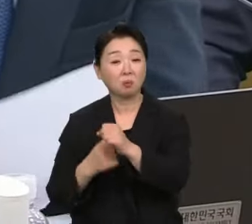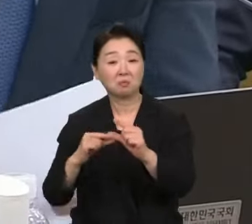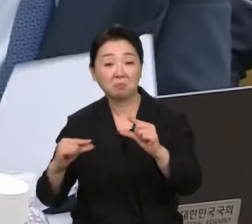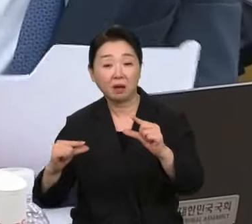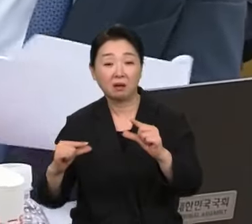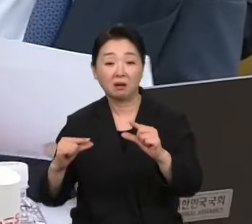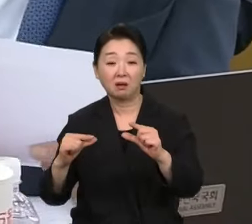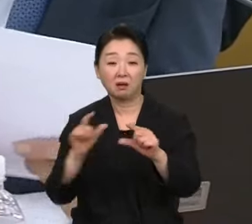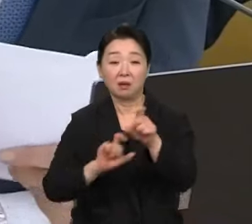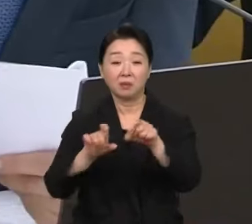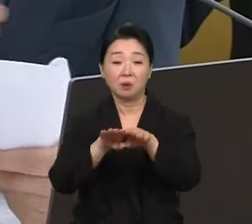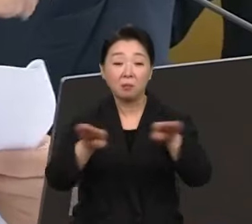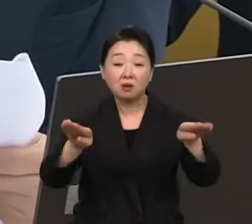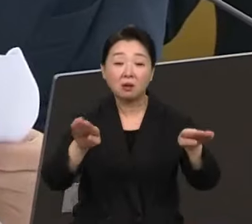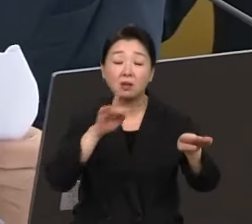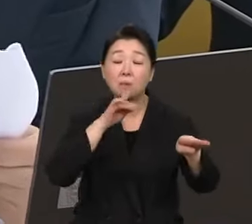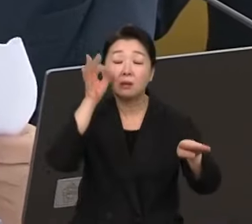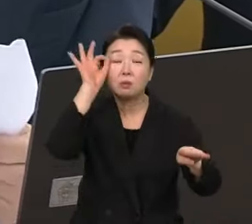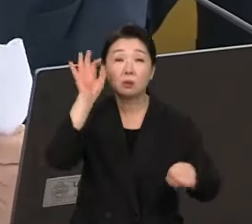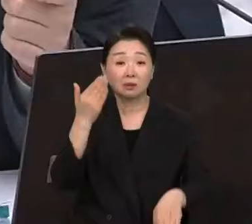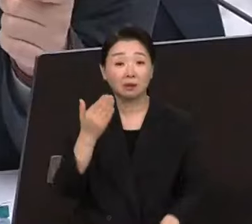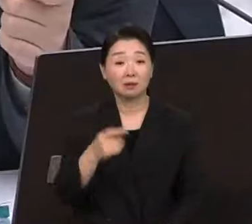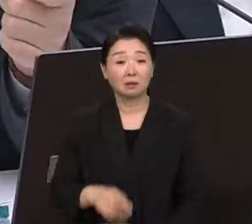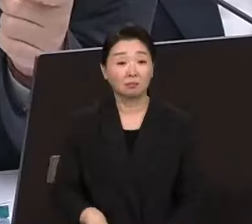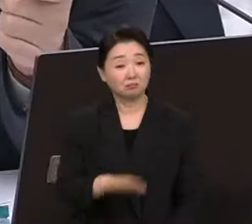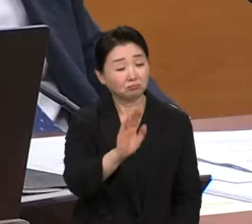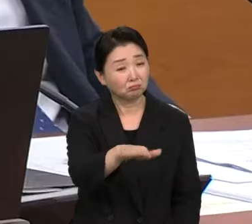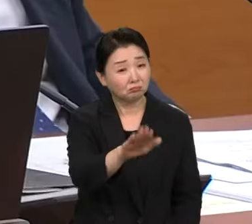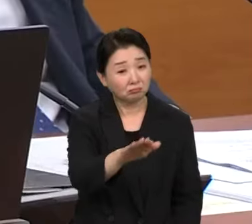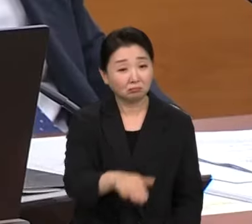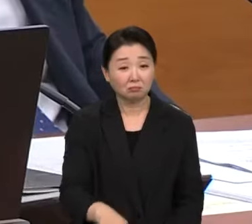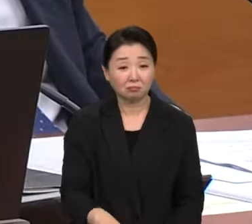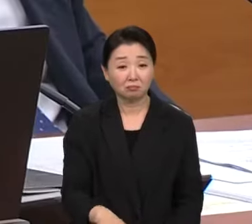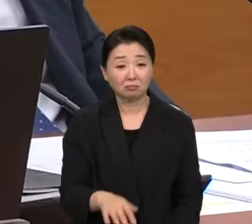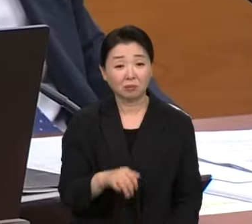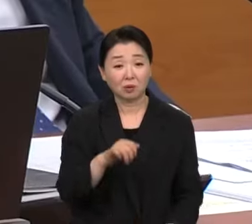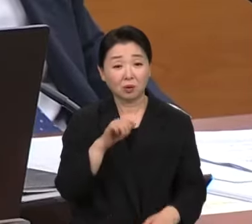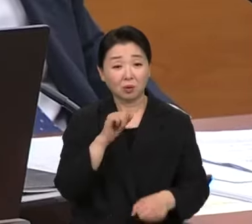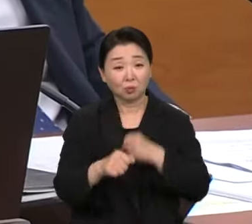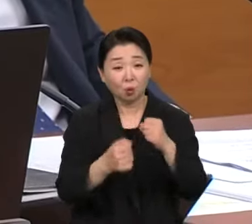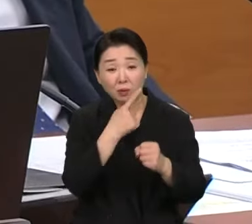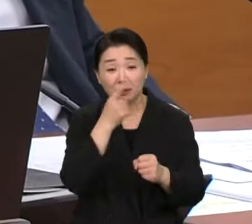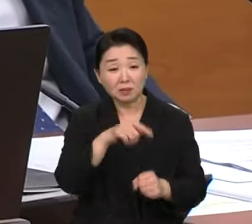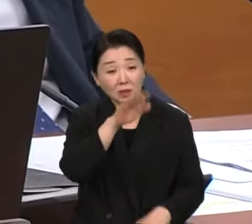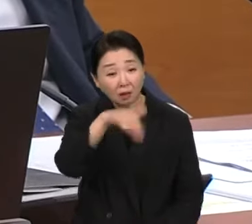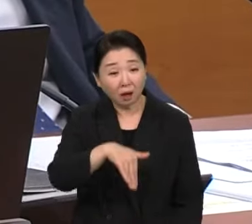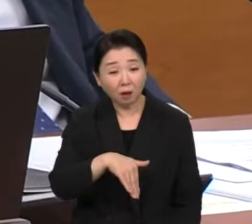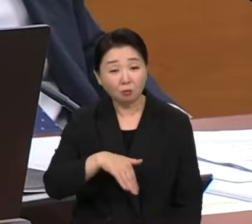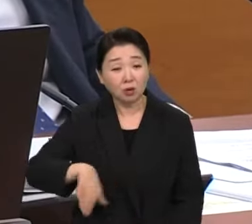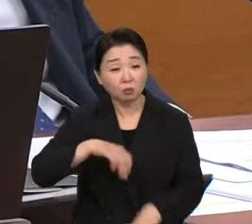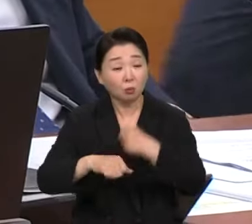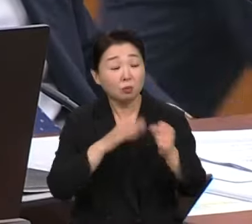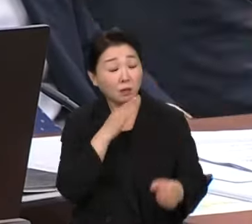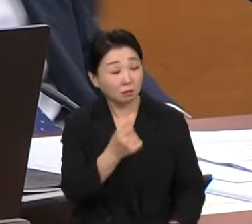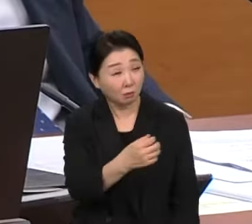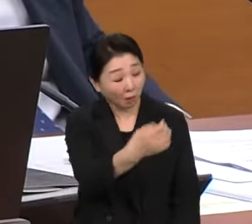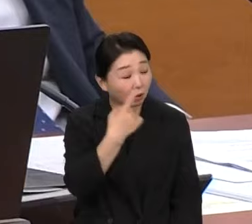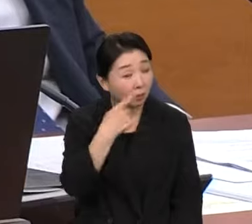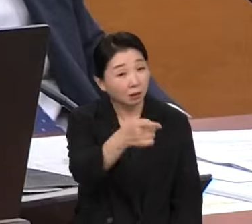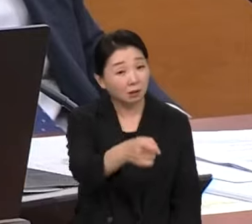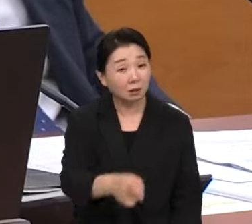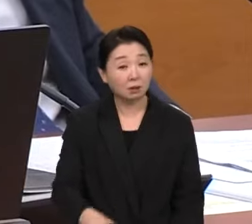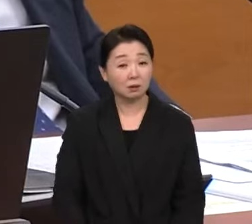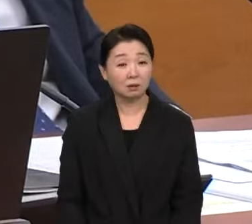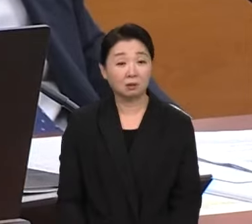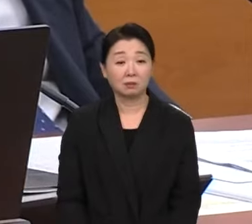더 평등하다라는 아니, 그 이진숙, 말을 떠올리게 이진숙 중인, 됩니다. 이진숙 동물 중인이라고 해야 되나요? 저희가 동물이기 때문에 말씀해